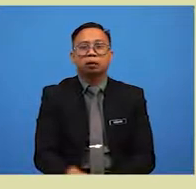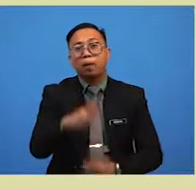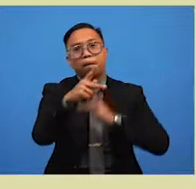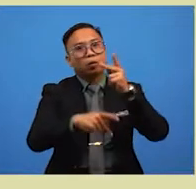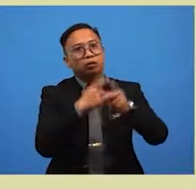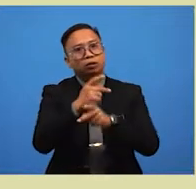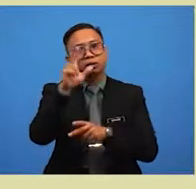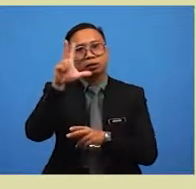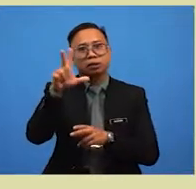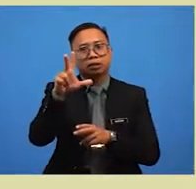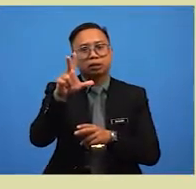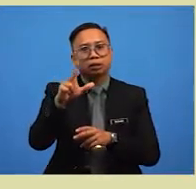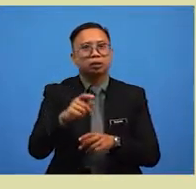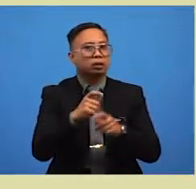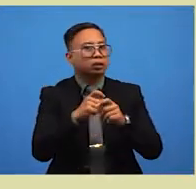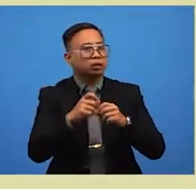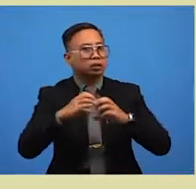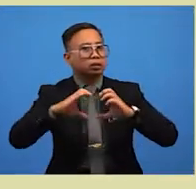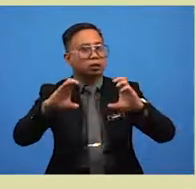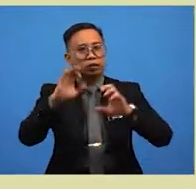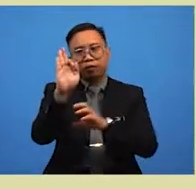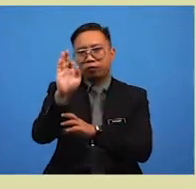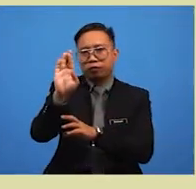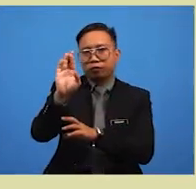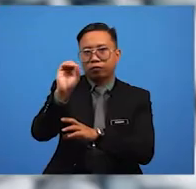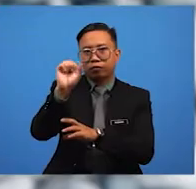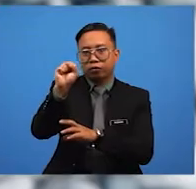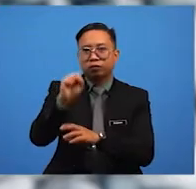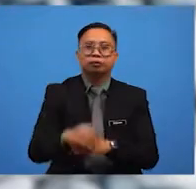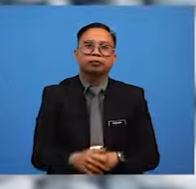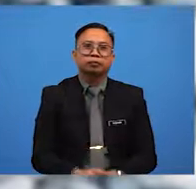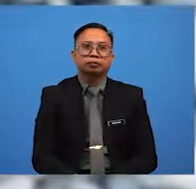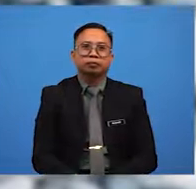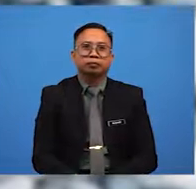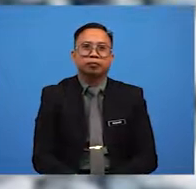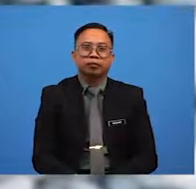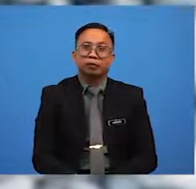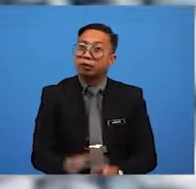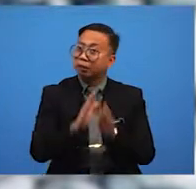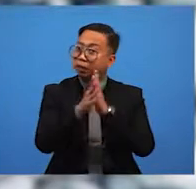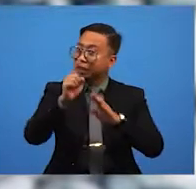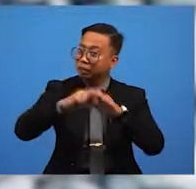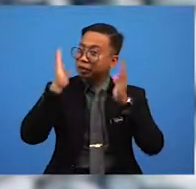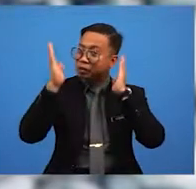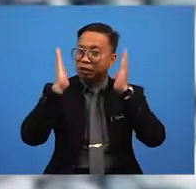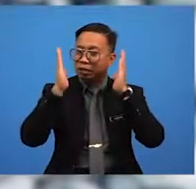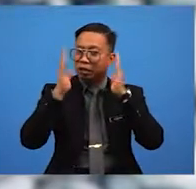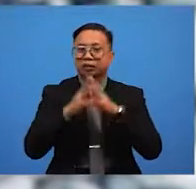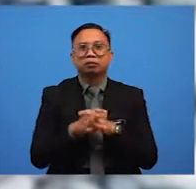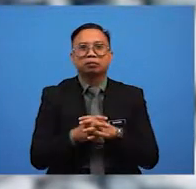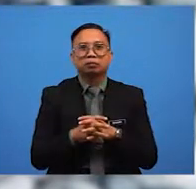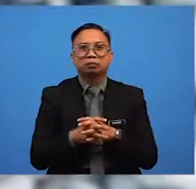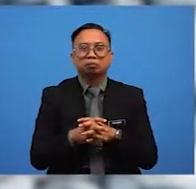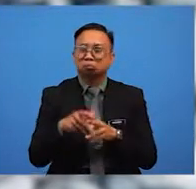Proses yang ketiga ialah tindakan frost. Hai murid-murid, adakah proses ini berlaku di Malaysia?